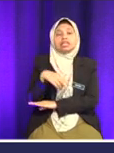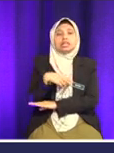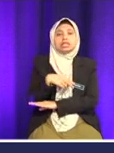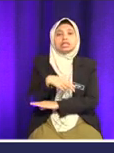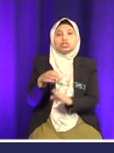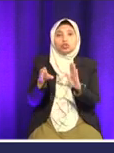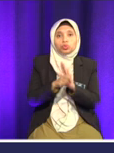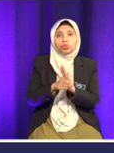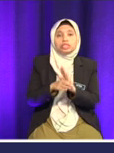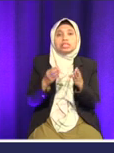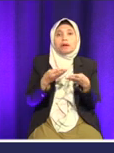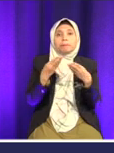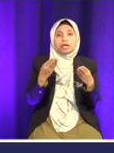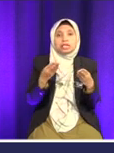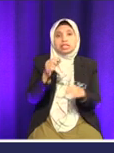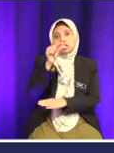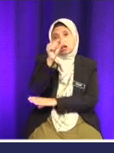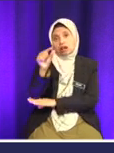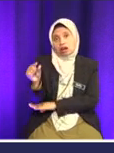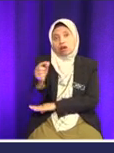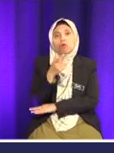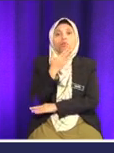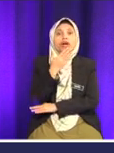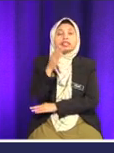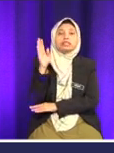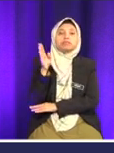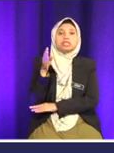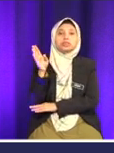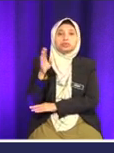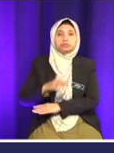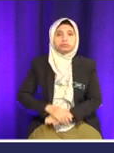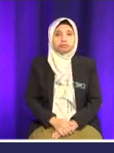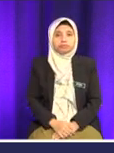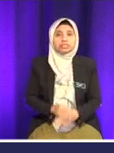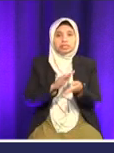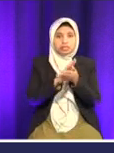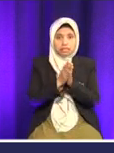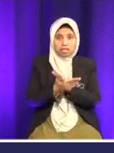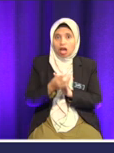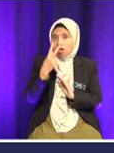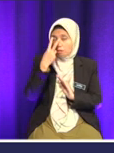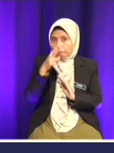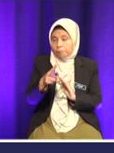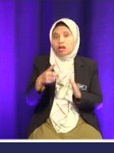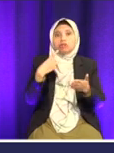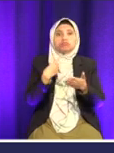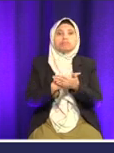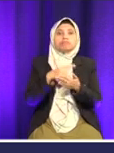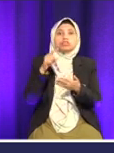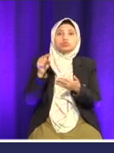grap warna biru Oke biru jadi nampak dekat situ